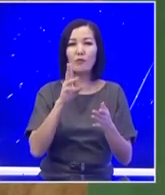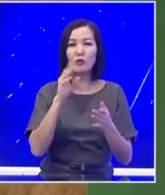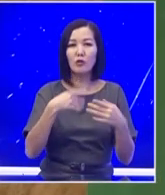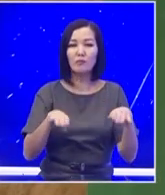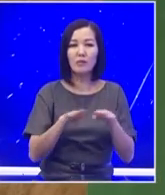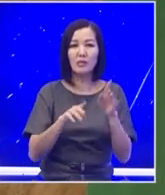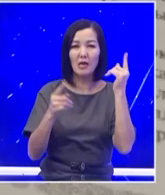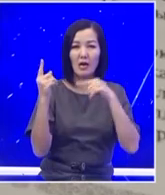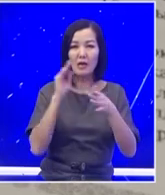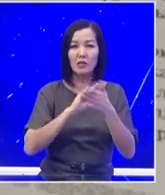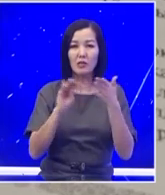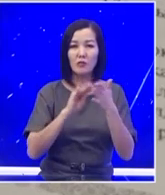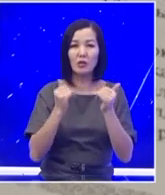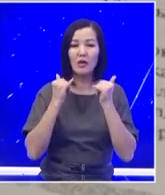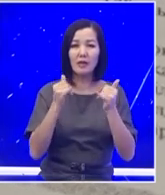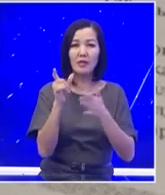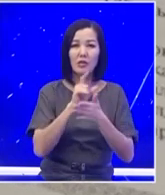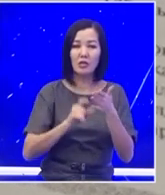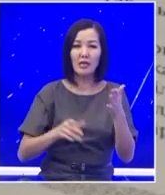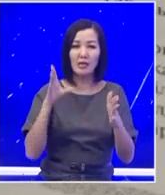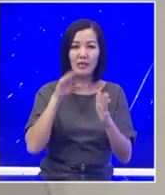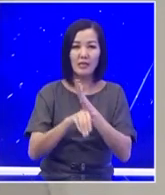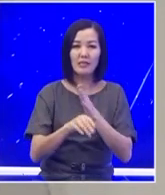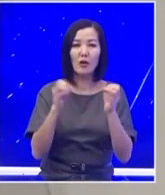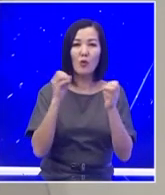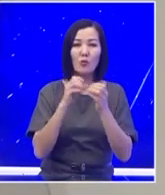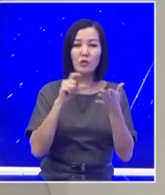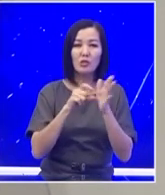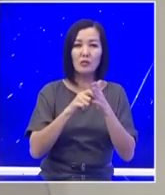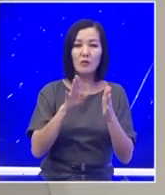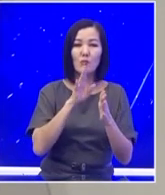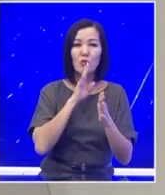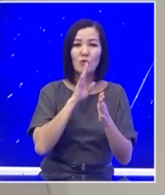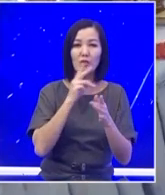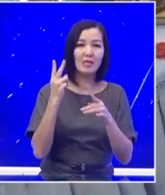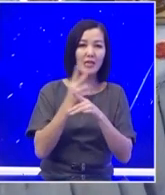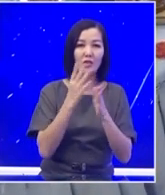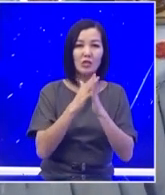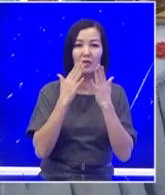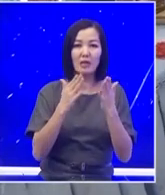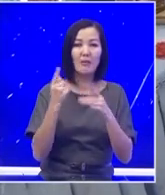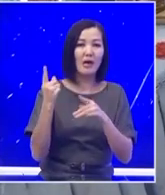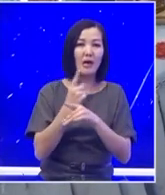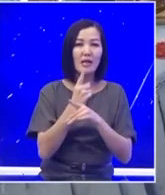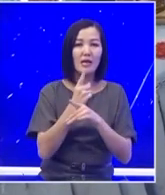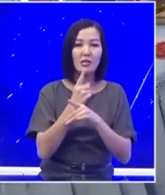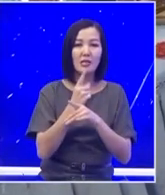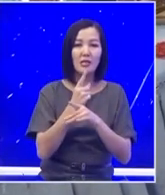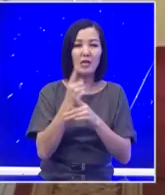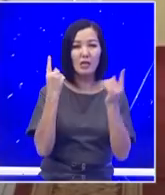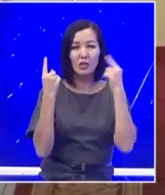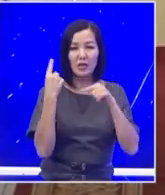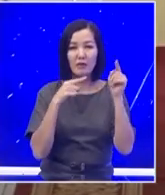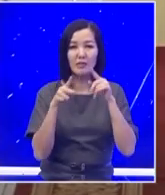сынды ақын жазушыларға арналған арнау жырлары да енгізілген. Бұл 10-ші сынып оқушысының екінші кітабы. Ең алғашқы тырнақалды